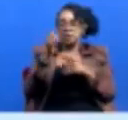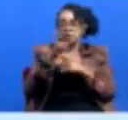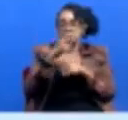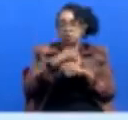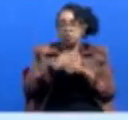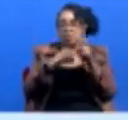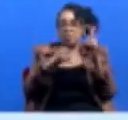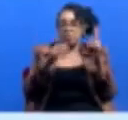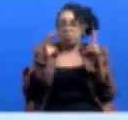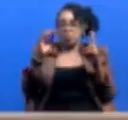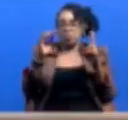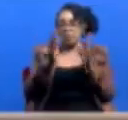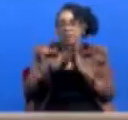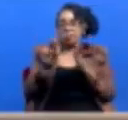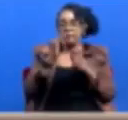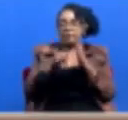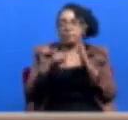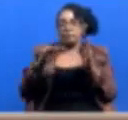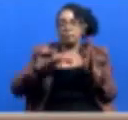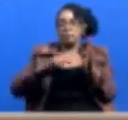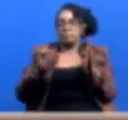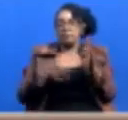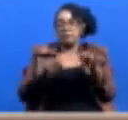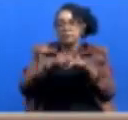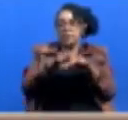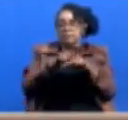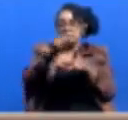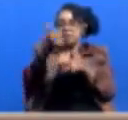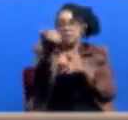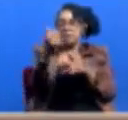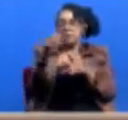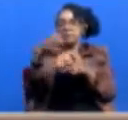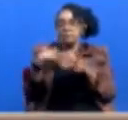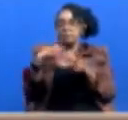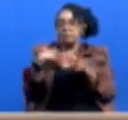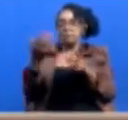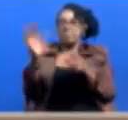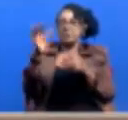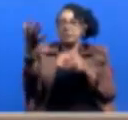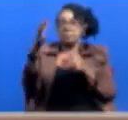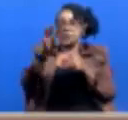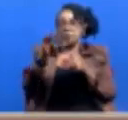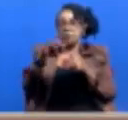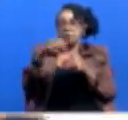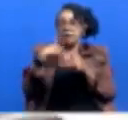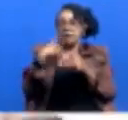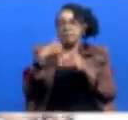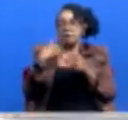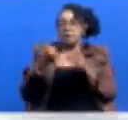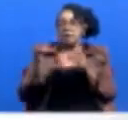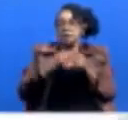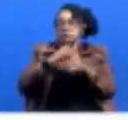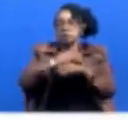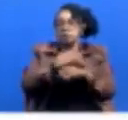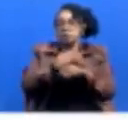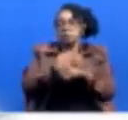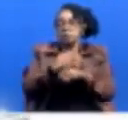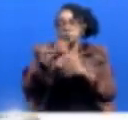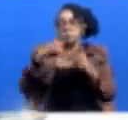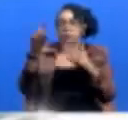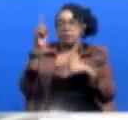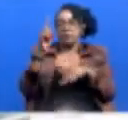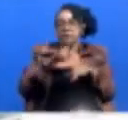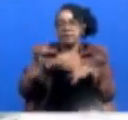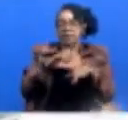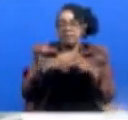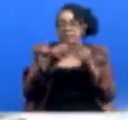katika finali ya wanawake. Na kwingineko katika mpira wa vikapu, walimu wa shule wa wasichana Kahuia waliibuka washindi baada ya